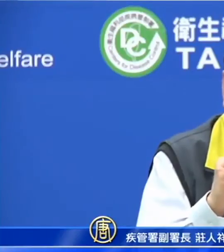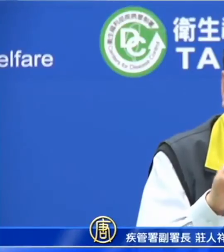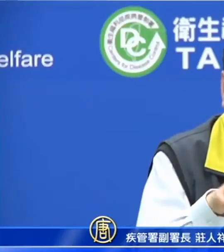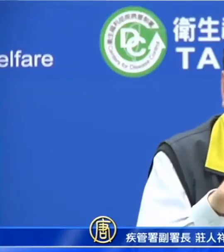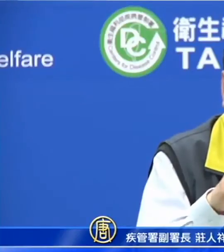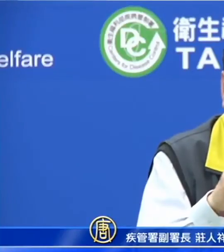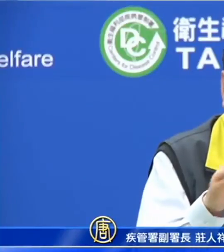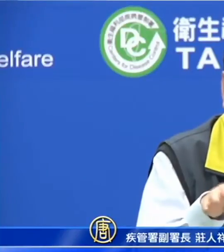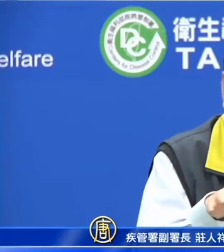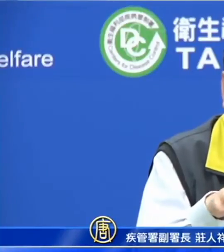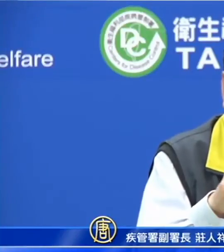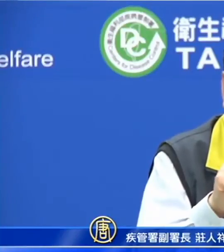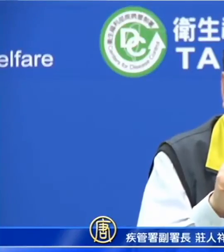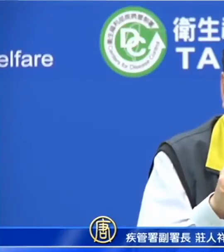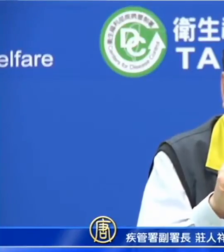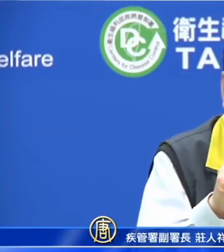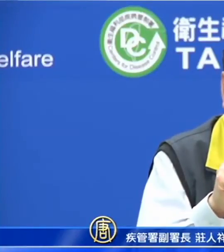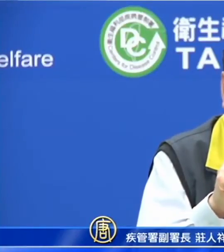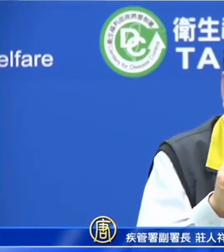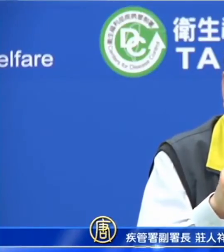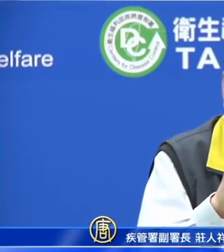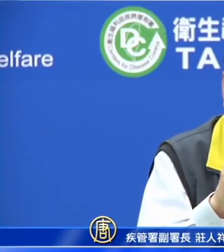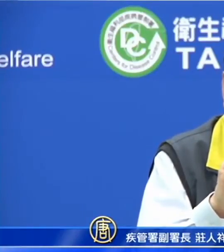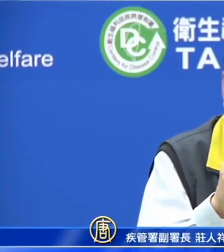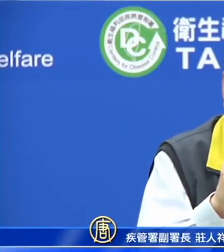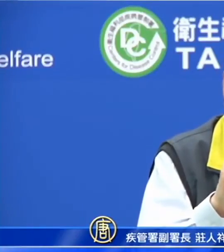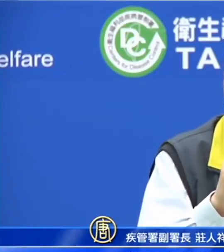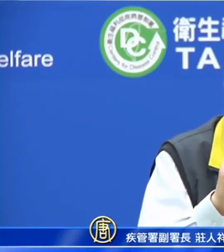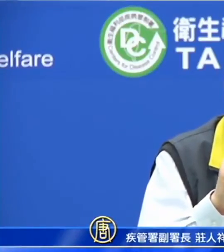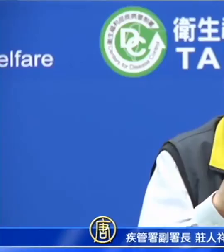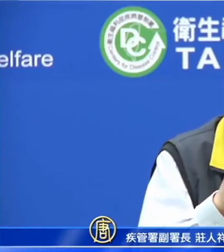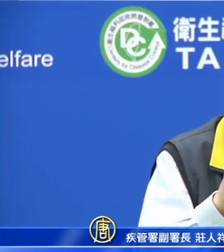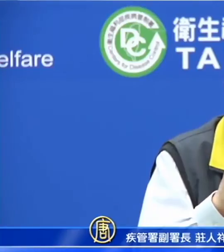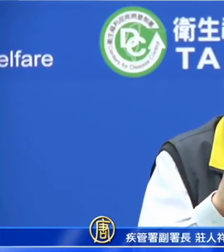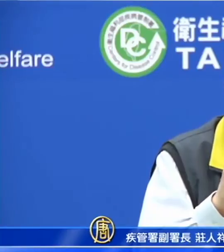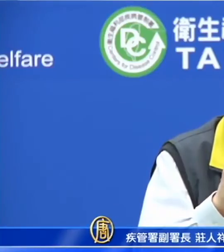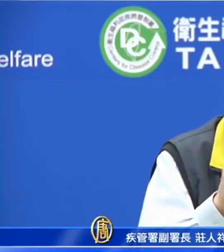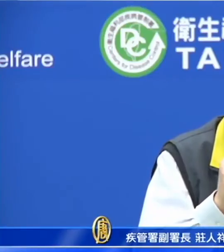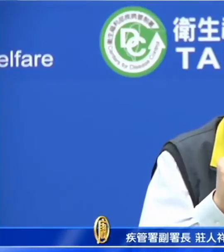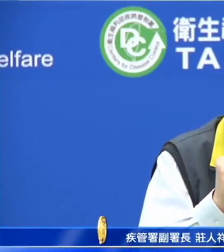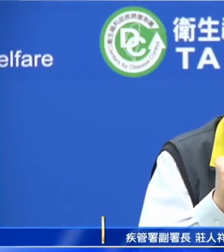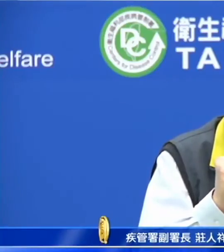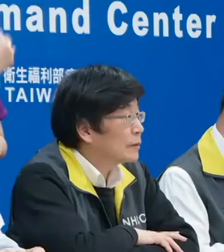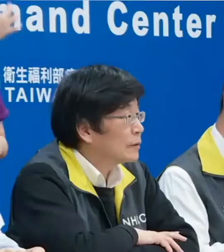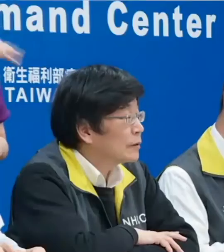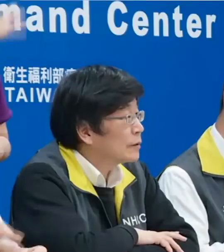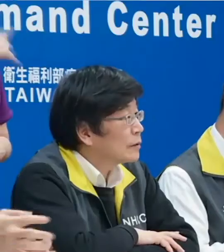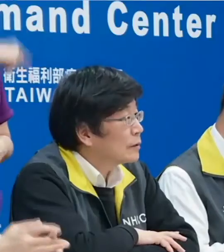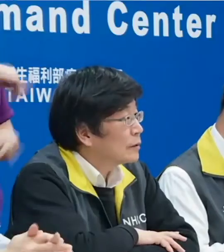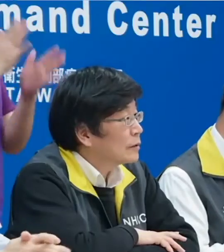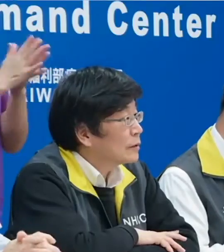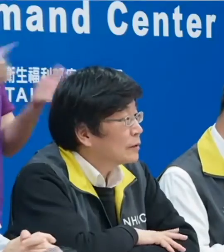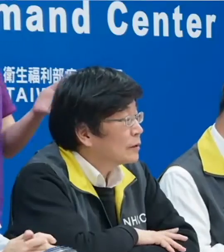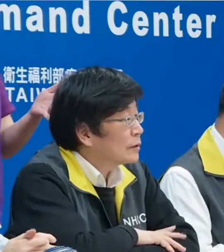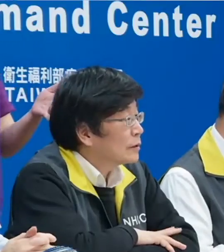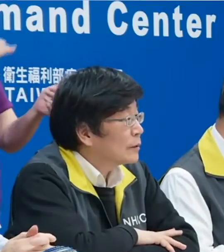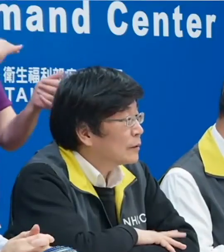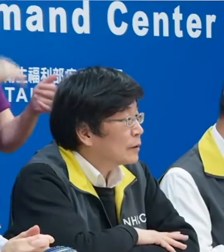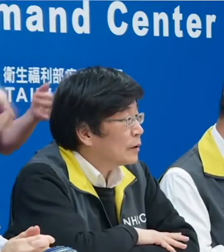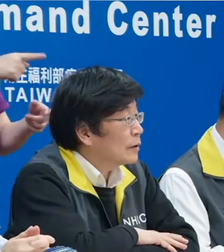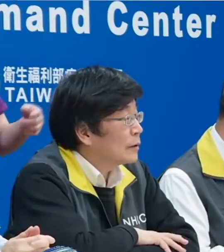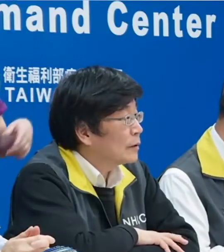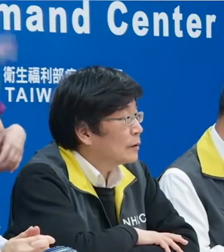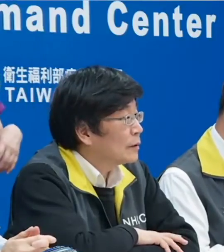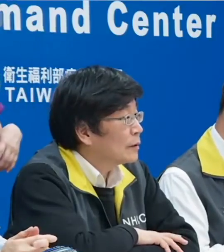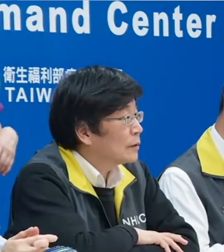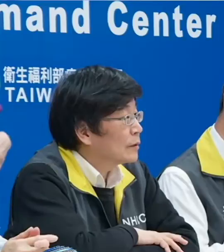师也没有照顾到他，所以目前怀疑就可能是环境的污染所造成的。 张尚淳医